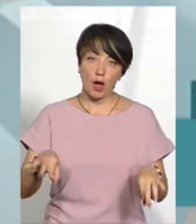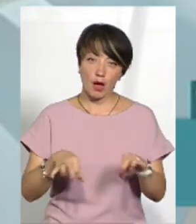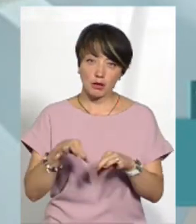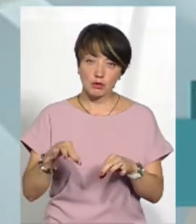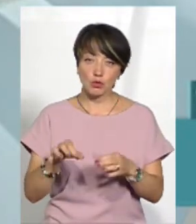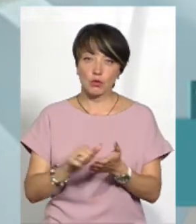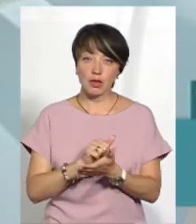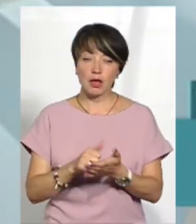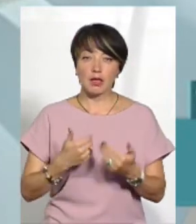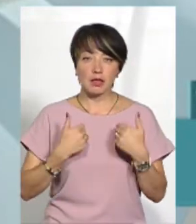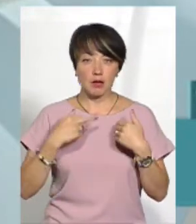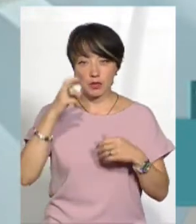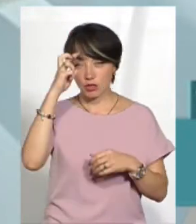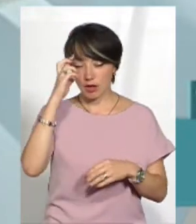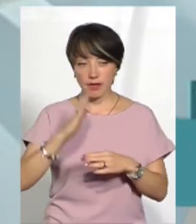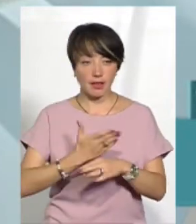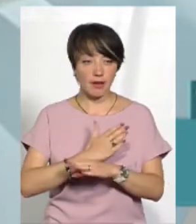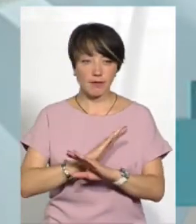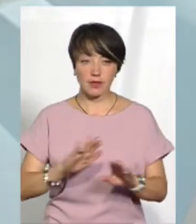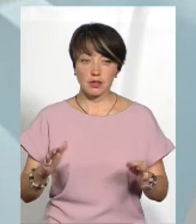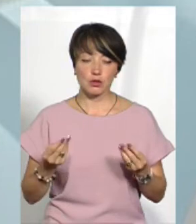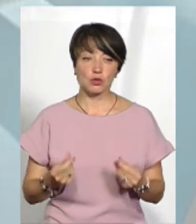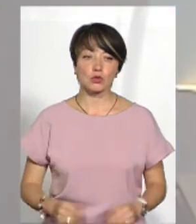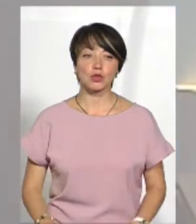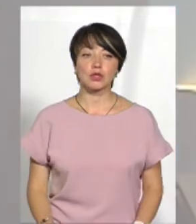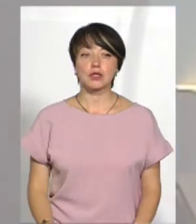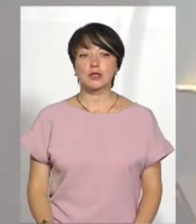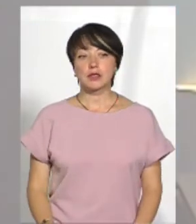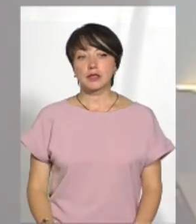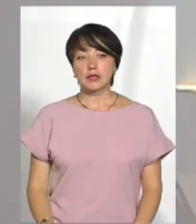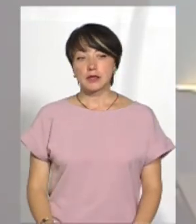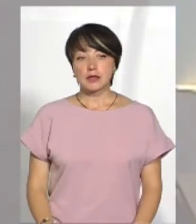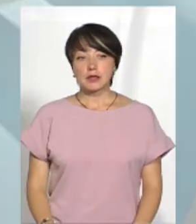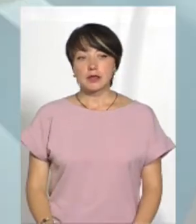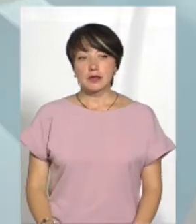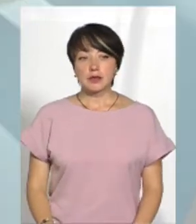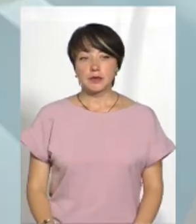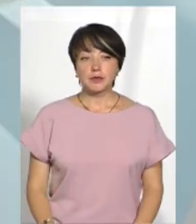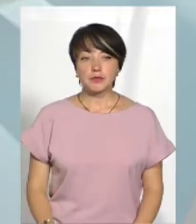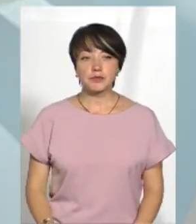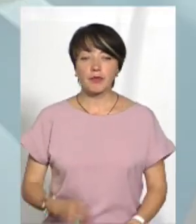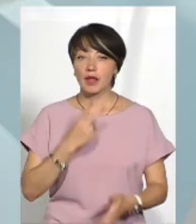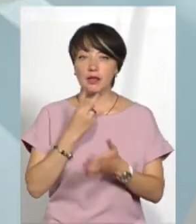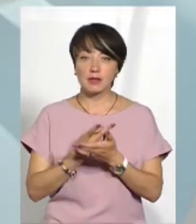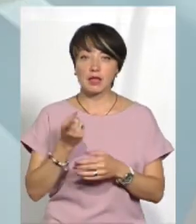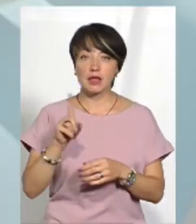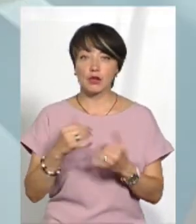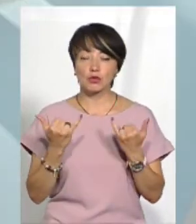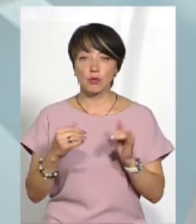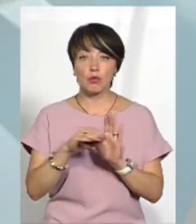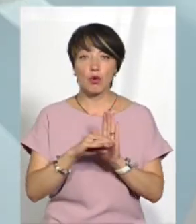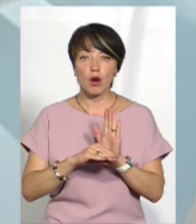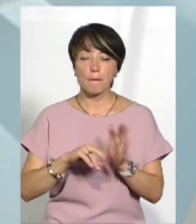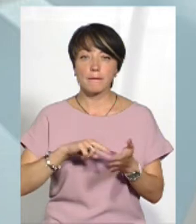проектно-кошторисної документації нам держава не виділить кошти. Не дивлячись на те, що ми є сьогодні в програмі,